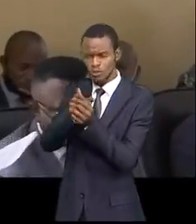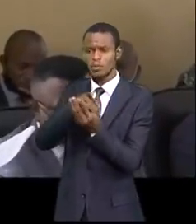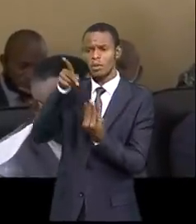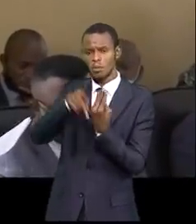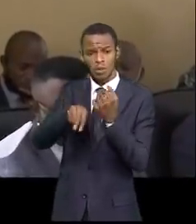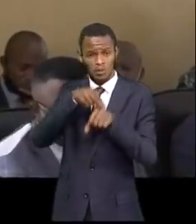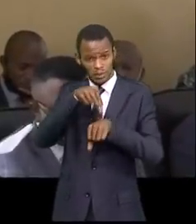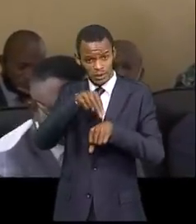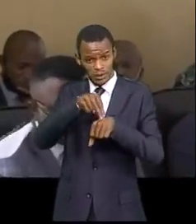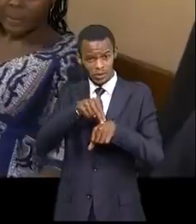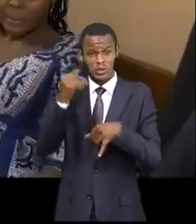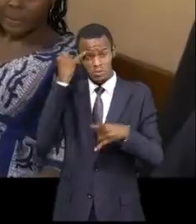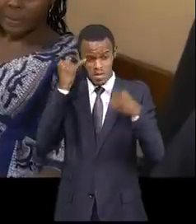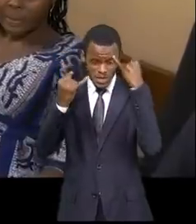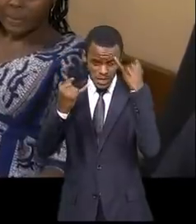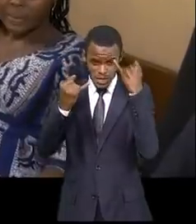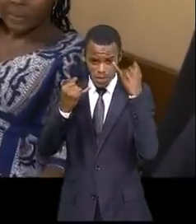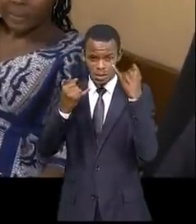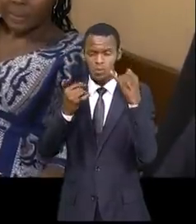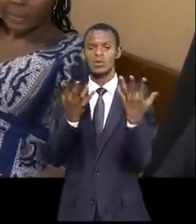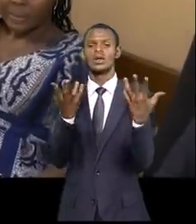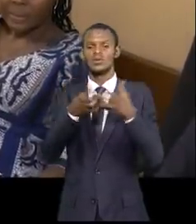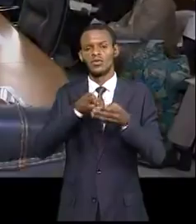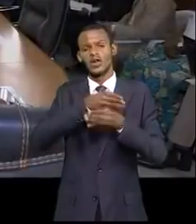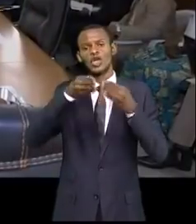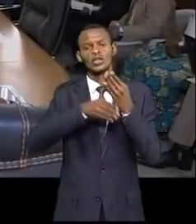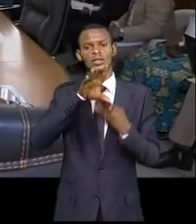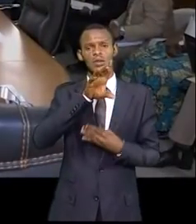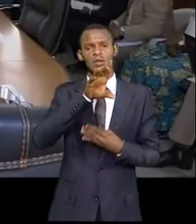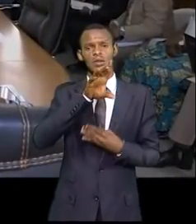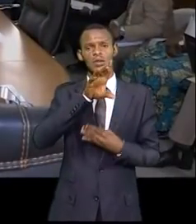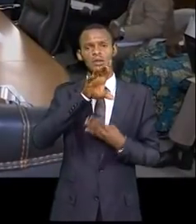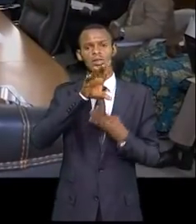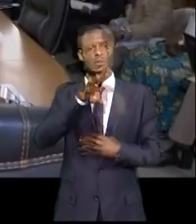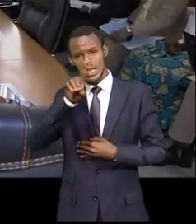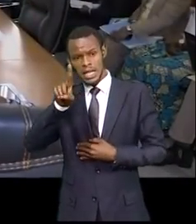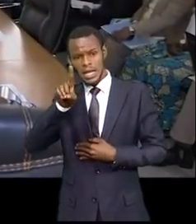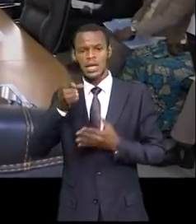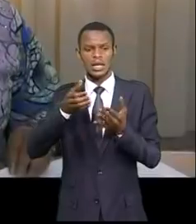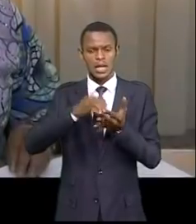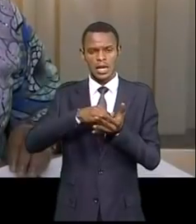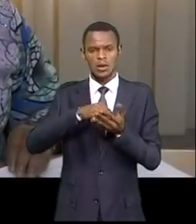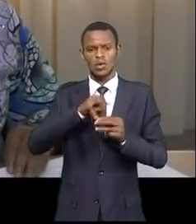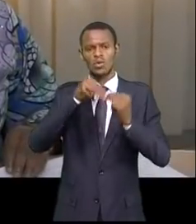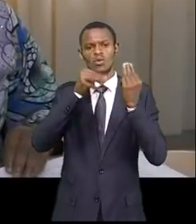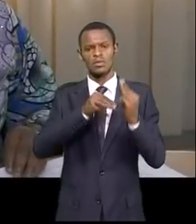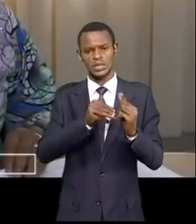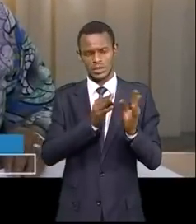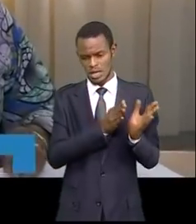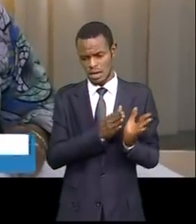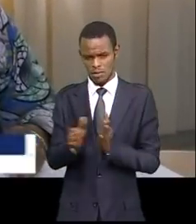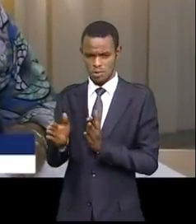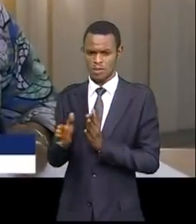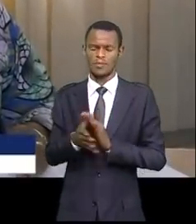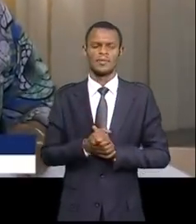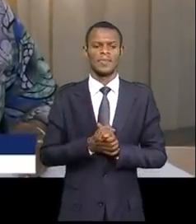du développement des os d'aidé et de nous dit ajoutez à cela les sites web du ministère du plan permettez moi de rappeler